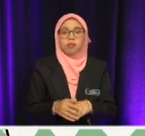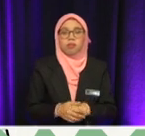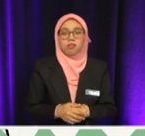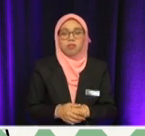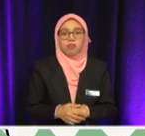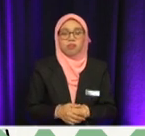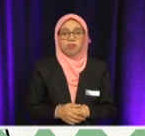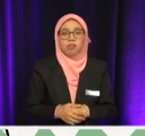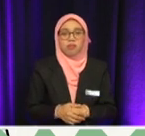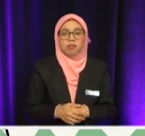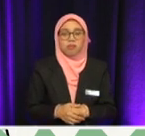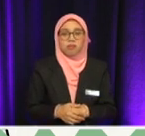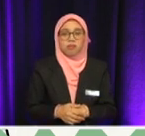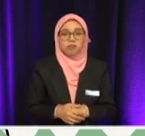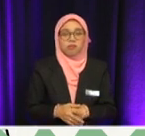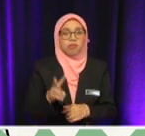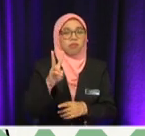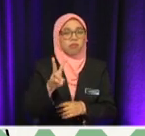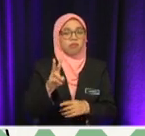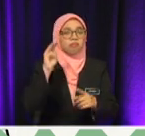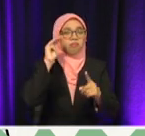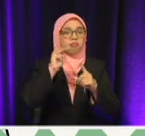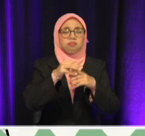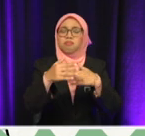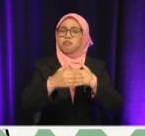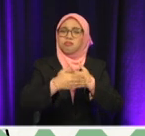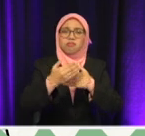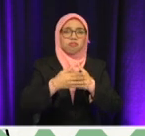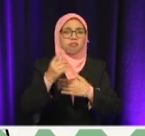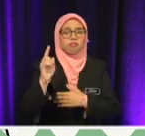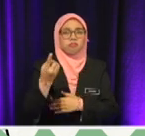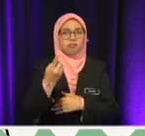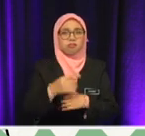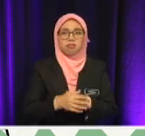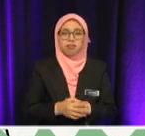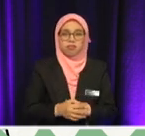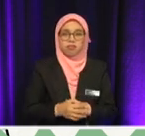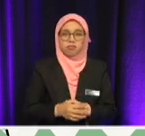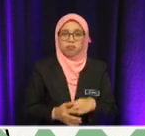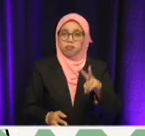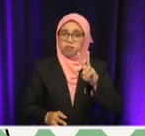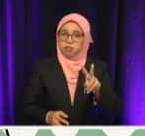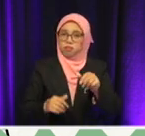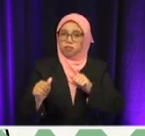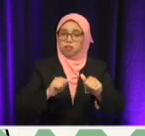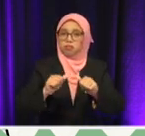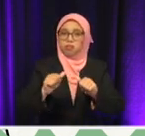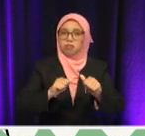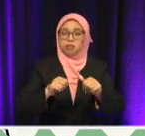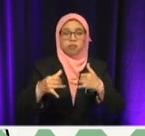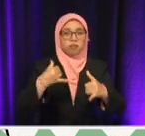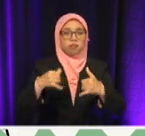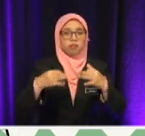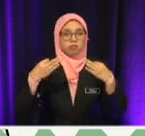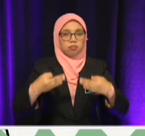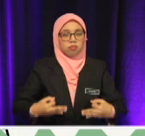dapat markah kat sini. 2 markah free-free je bagi kat kamu, kan? Okey, B, nyatakan 2 aktiviti permainan fizikal yang